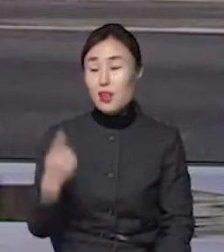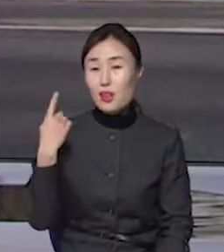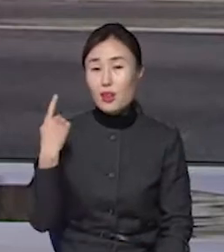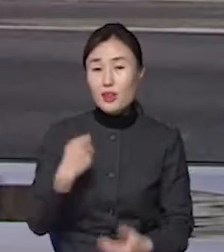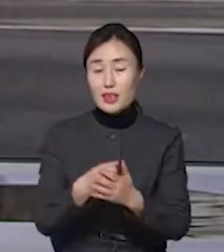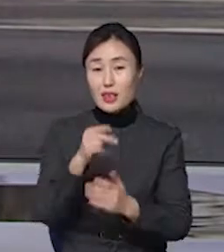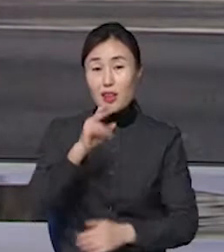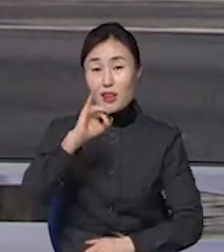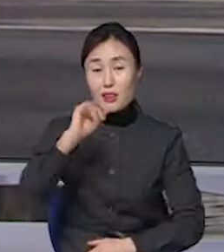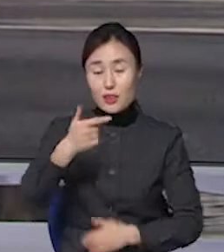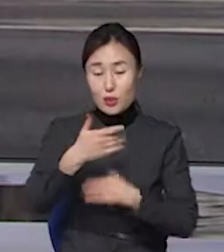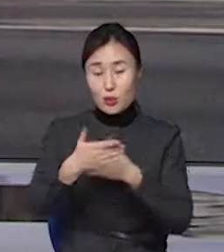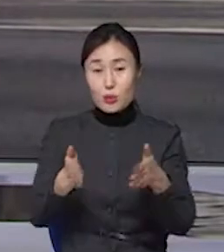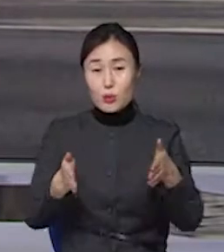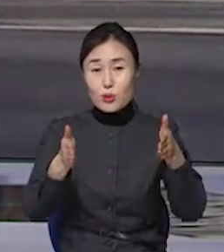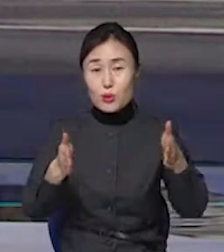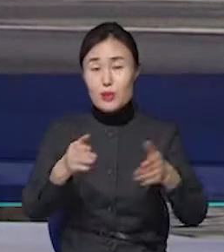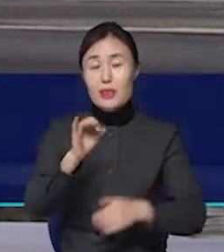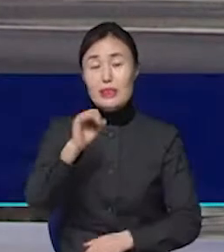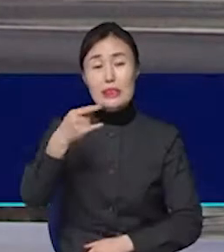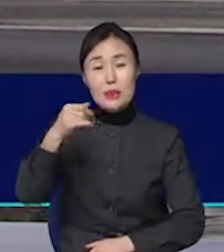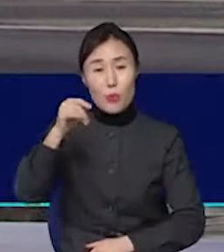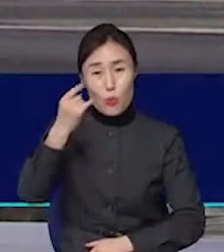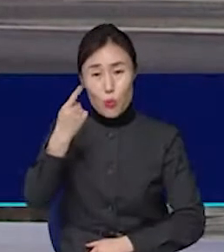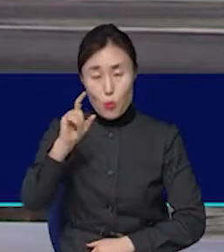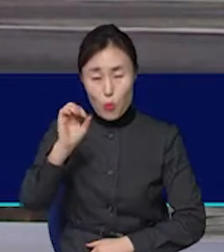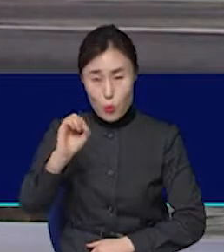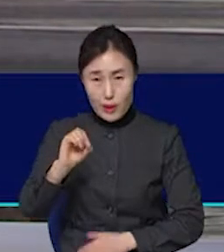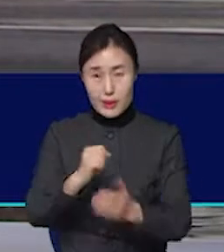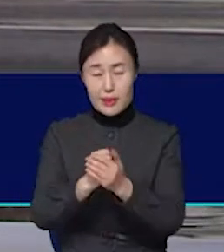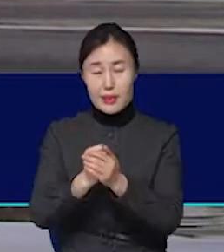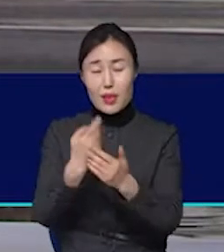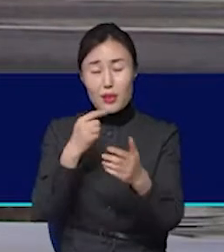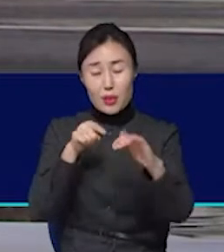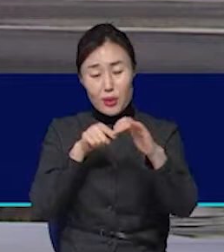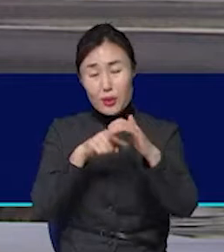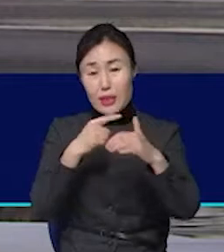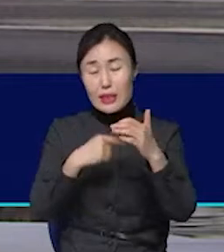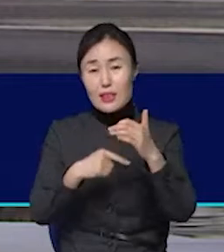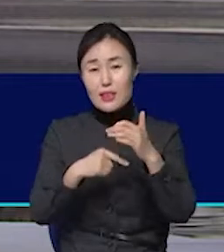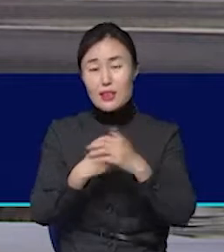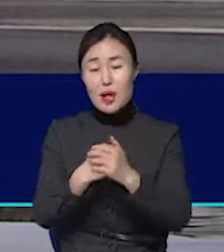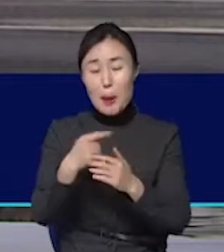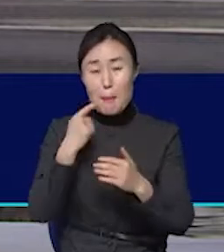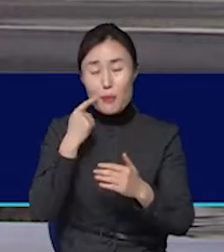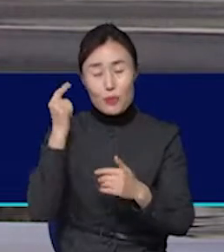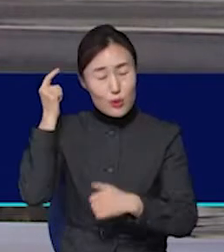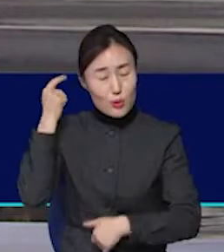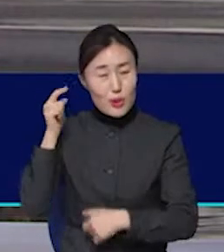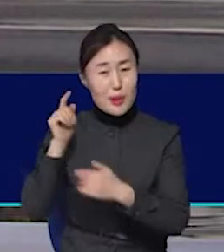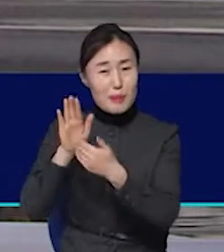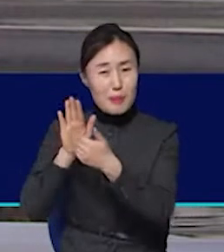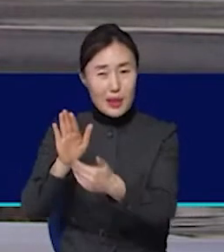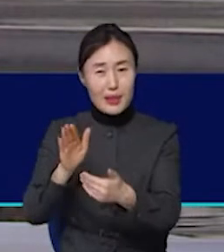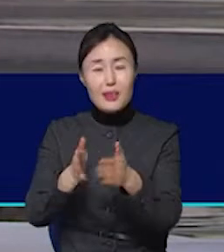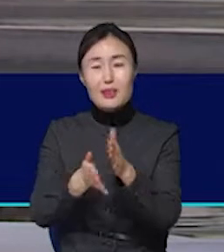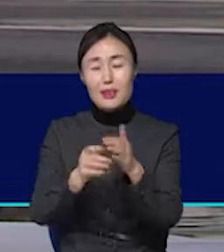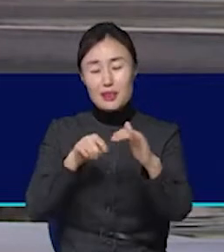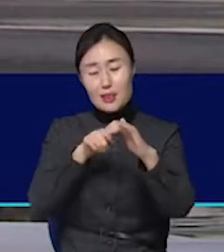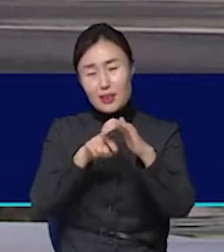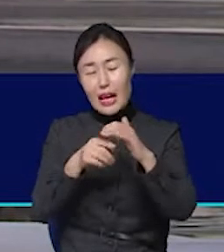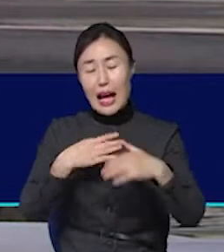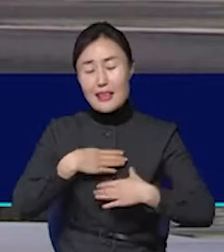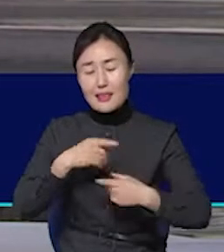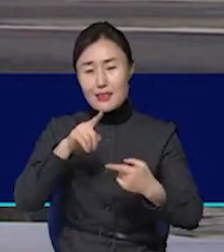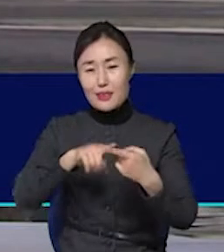어제 경인고속도로 부귀왕화에시 터널 화재로 42명의 사상자가 발생하면서 방음터널 안전에 대한 우려가 커지고 있습니다.